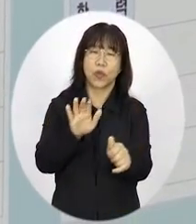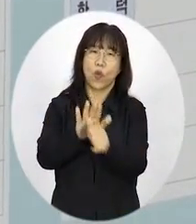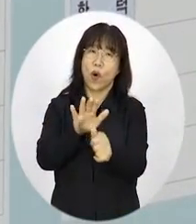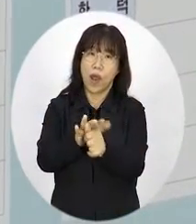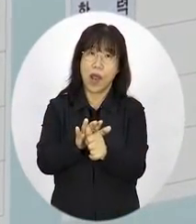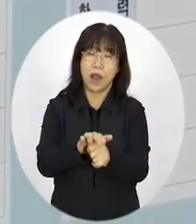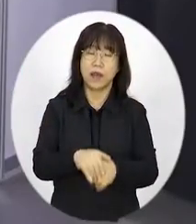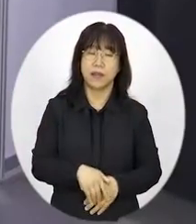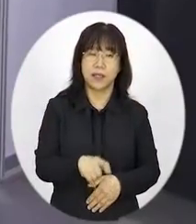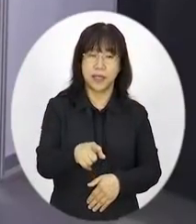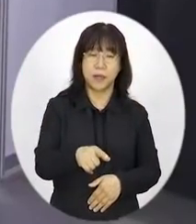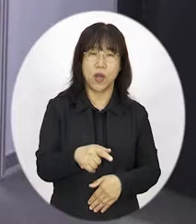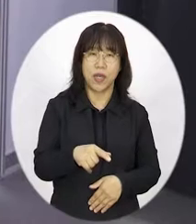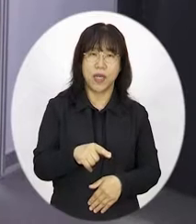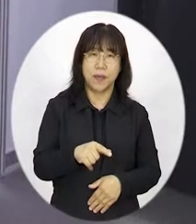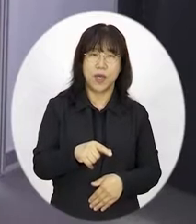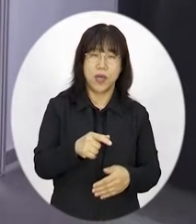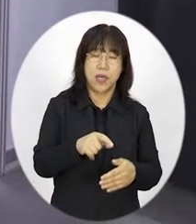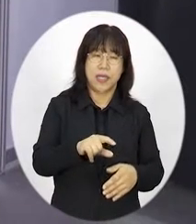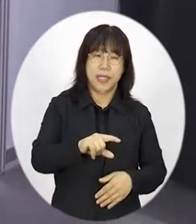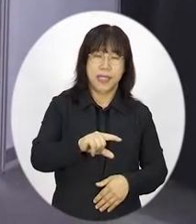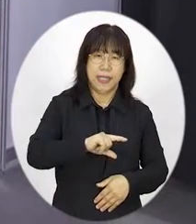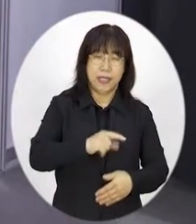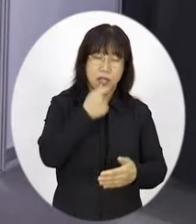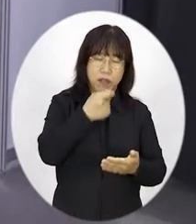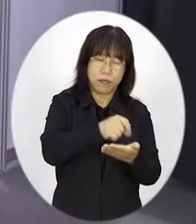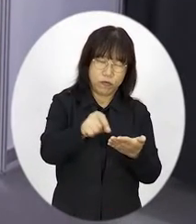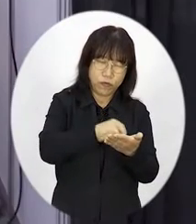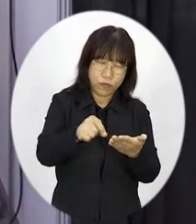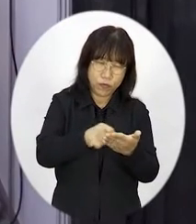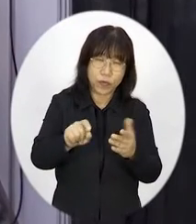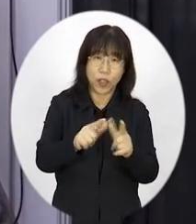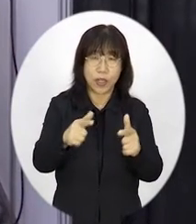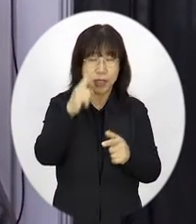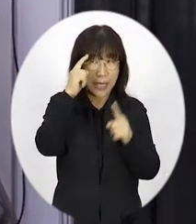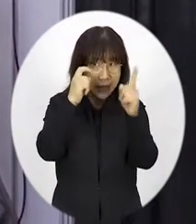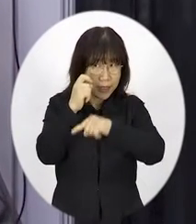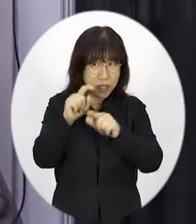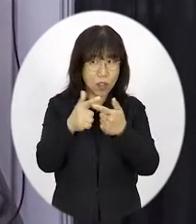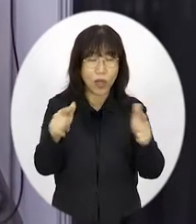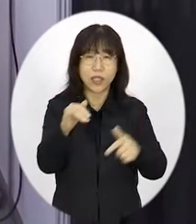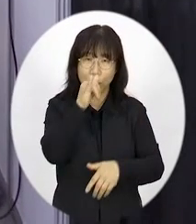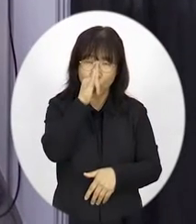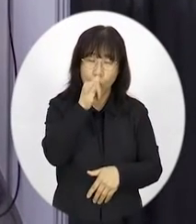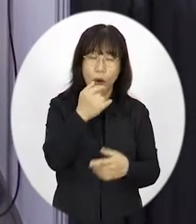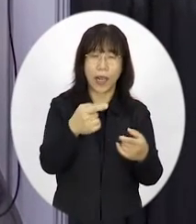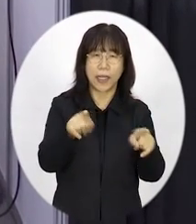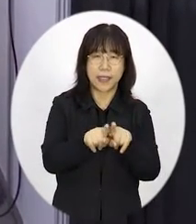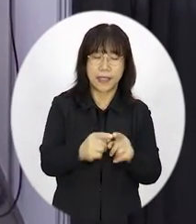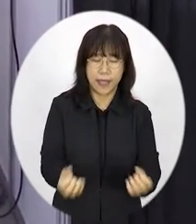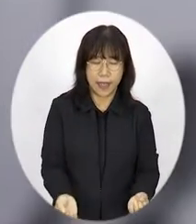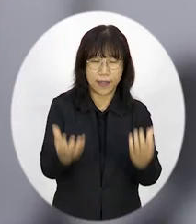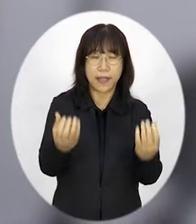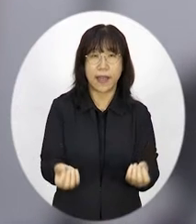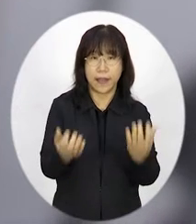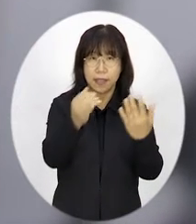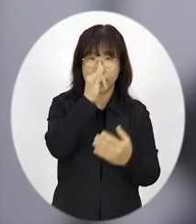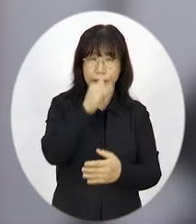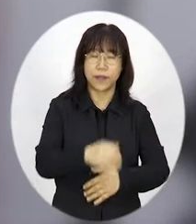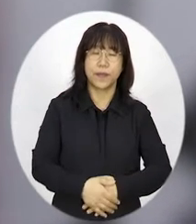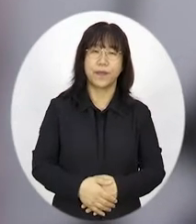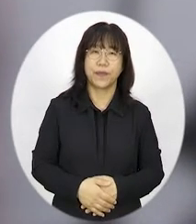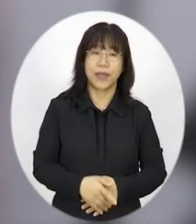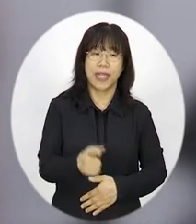돕게 됩니다. 또 박람회에는 이력서 사진 촬영 부스도 운영하는 등 구직자들을 위한 다채로운 부대행사도